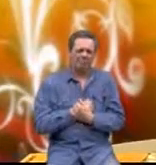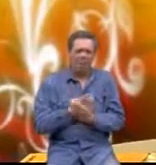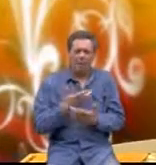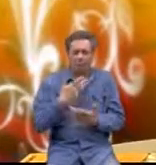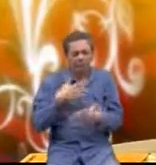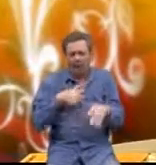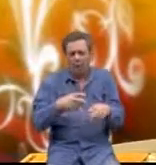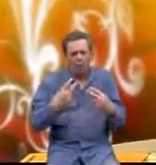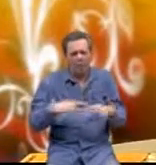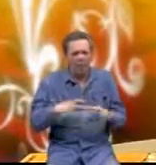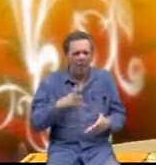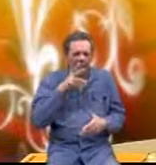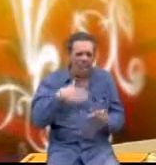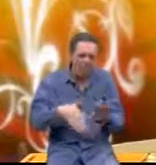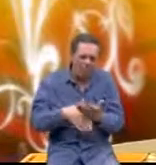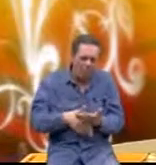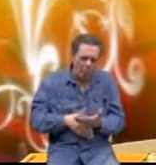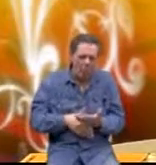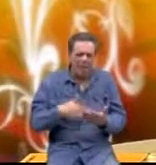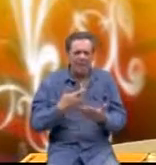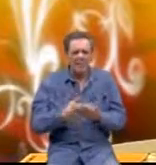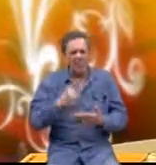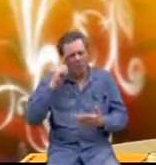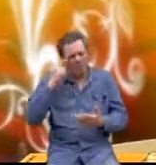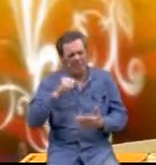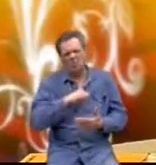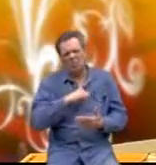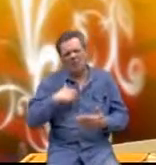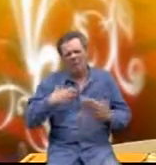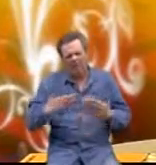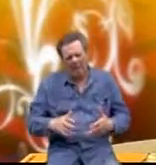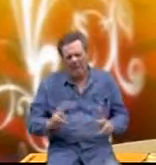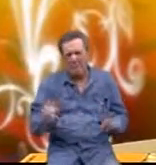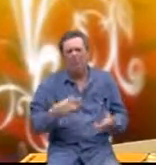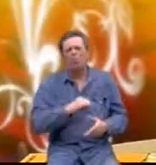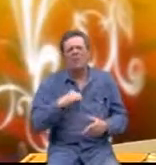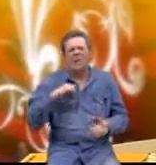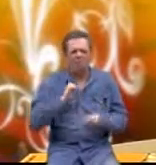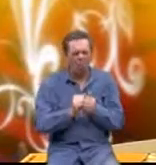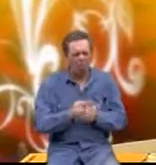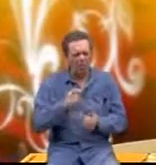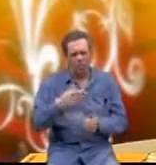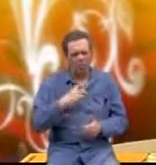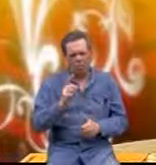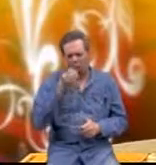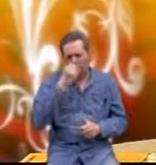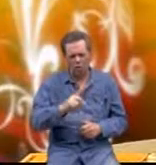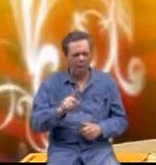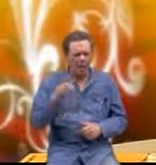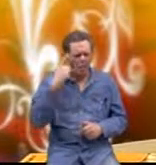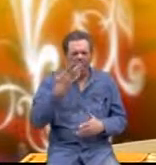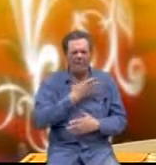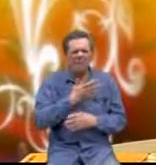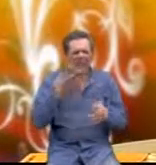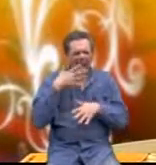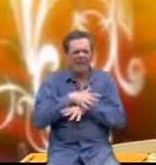boje zatražiti pomoć jer kao tobože onda su oni slabi, ne mogu sve sami. To je isto velika jedna predrasuda i velika jedna zabluda ljudi